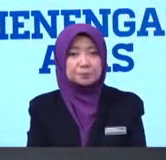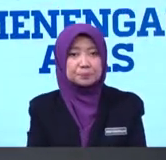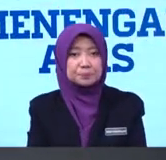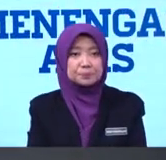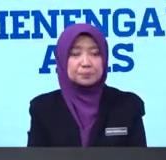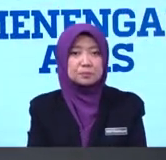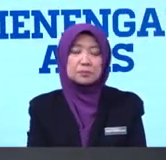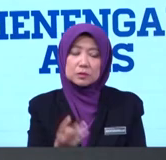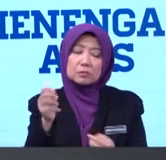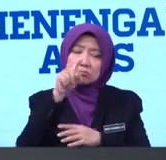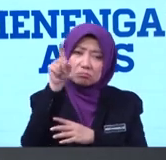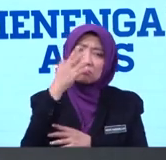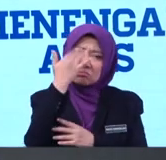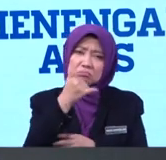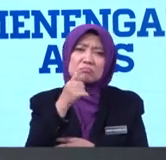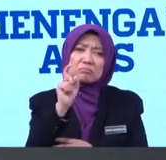kenapa